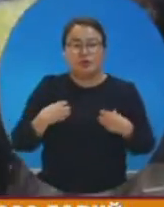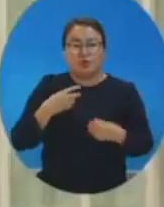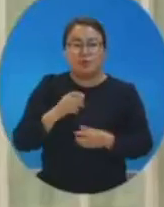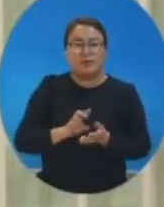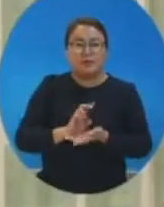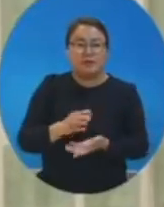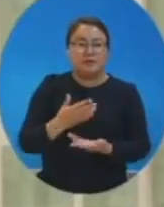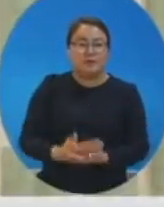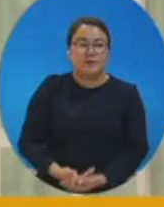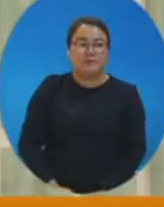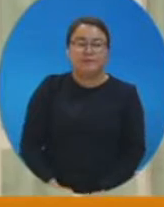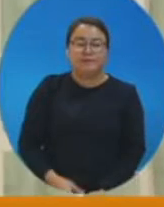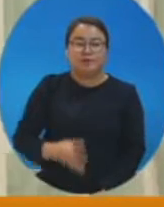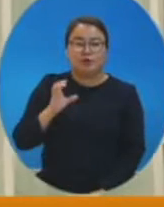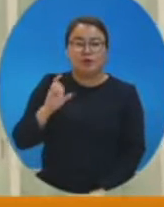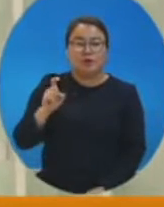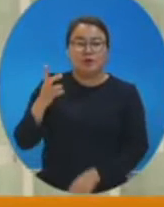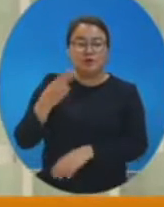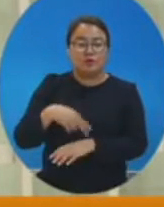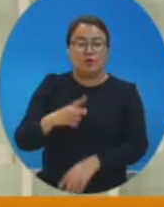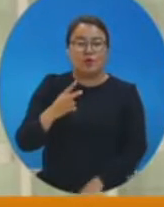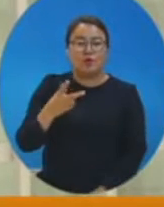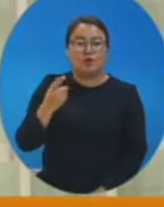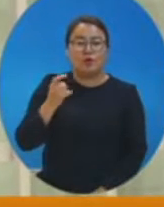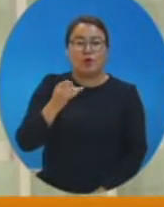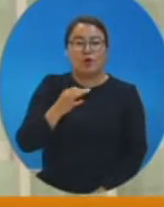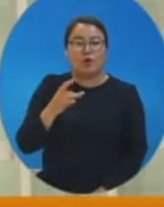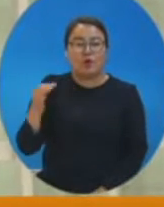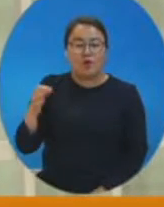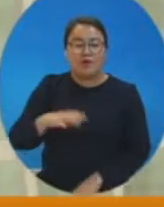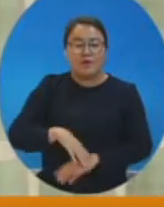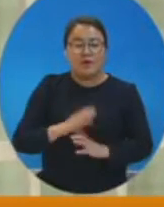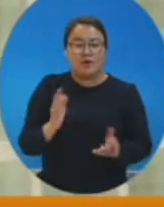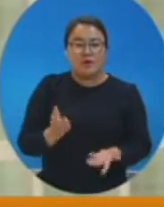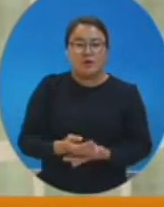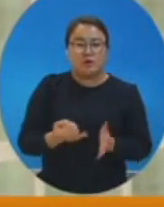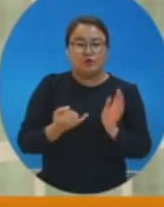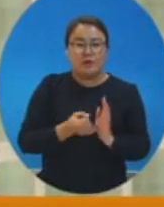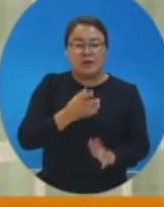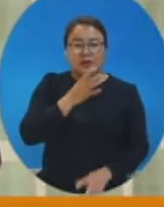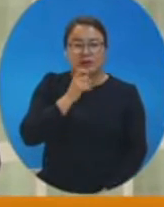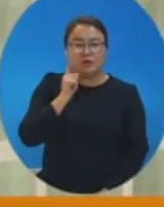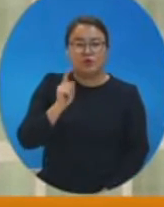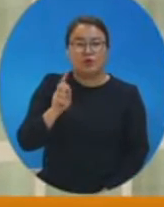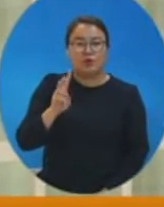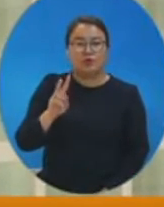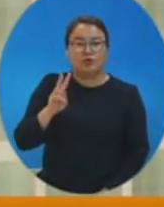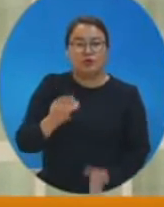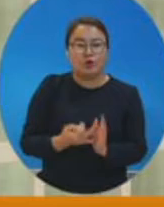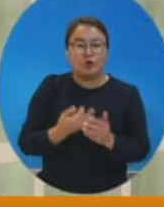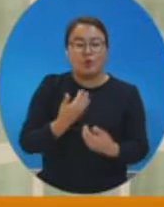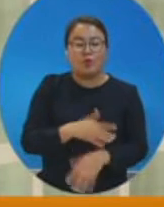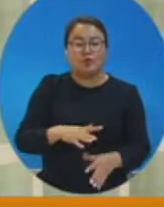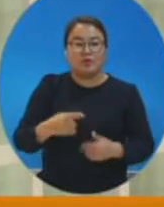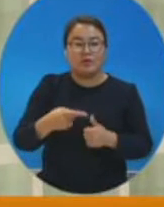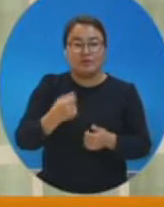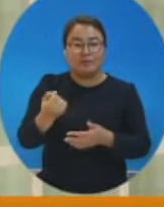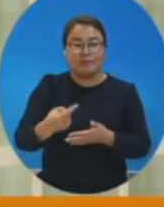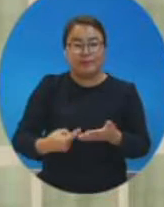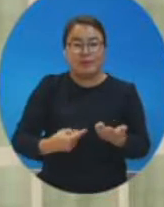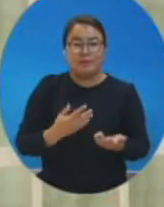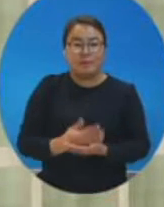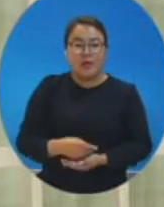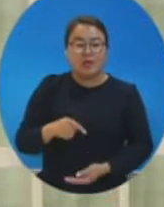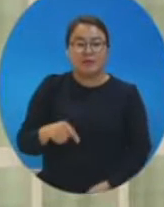цүнх бэлгэллээ. За манай сонгон дөрвийн 23-р хорооны нийт 6 настангуу 127 хүүхэд бүртгэлтэй